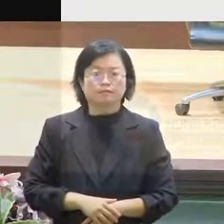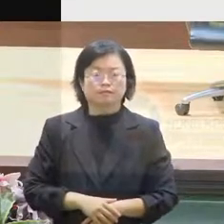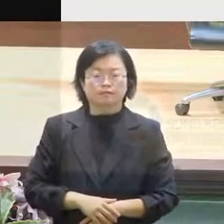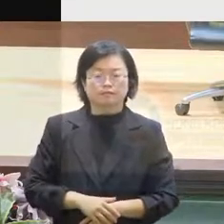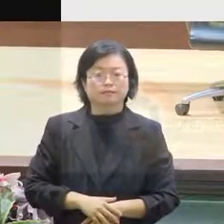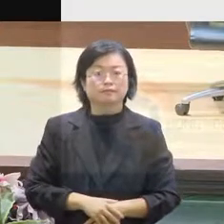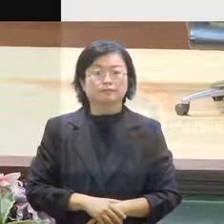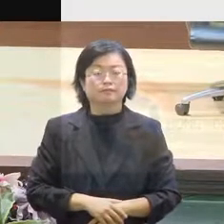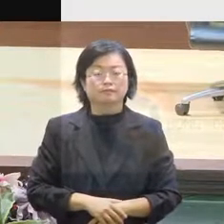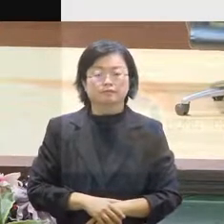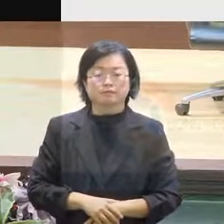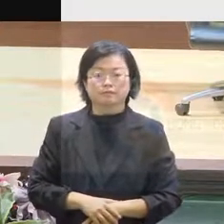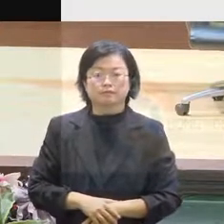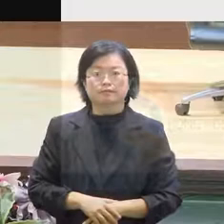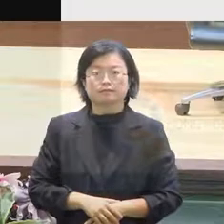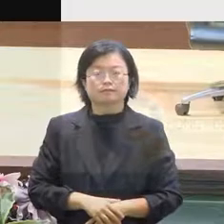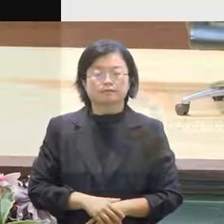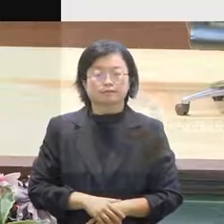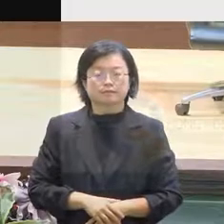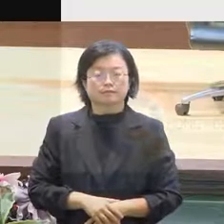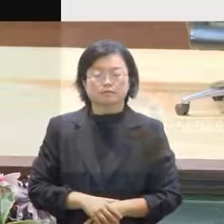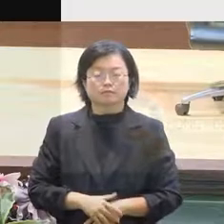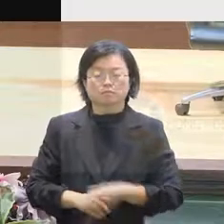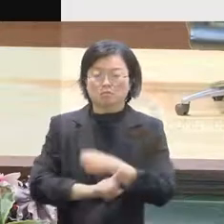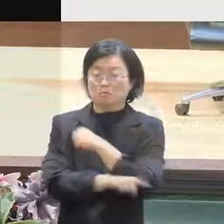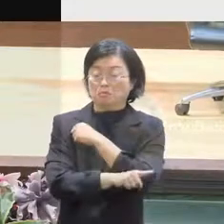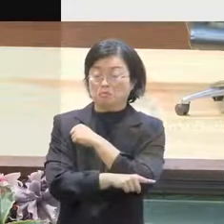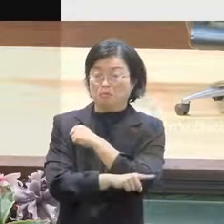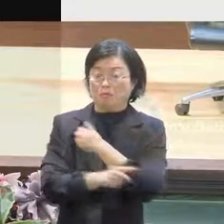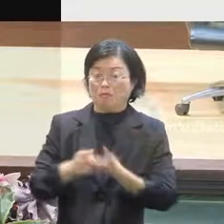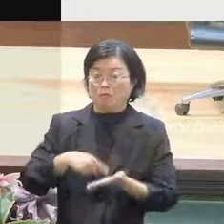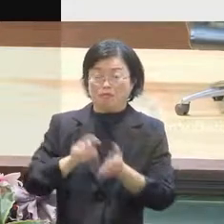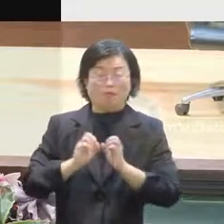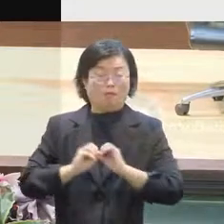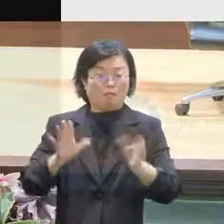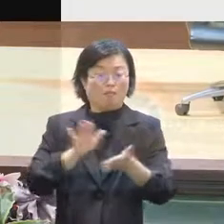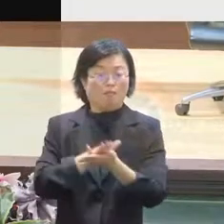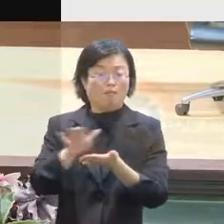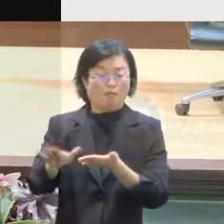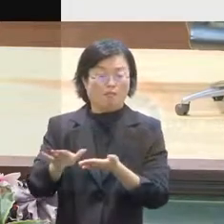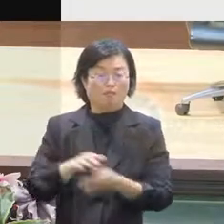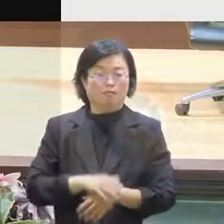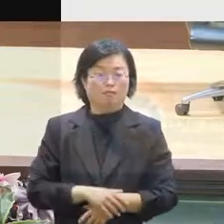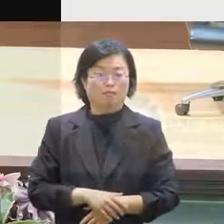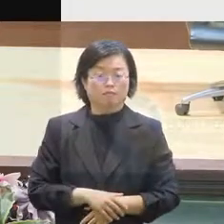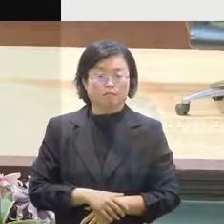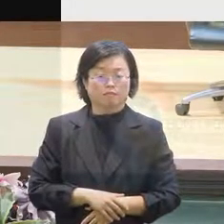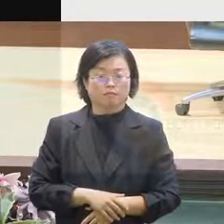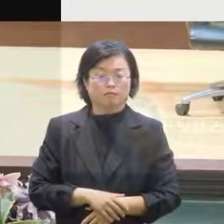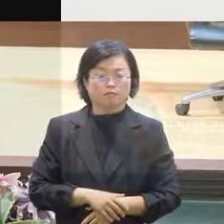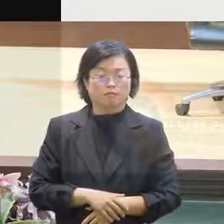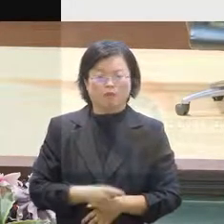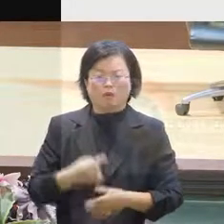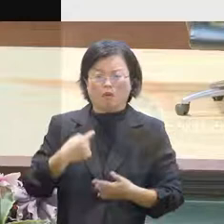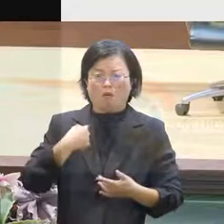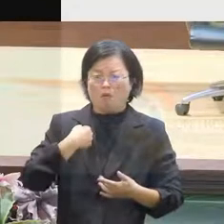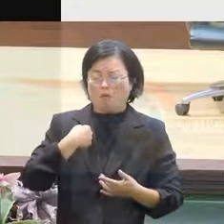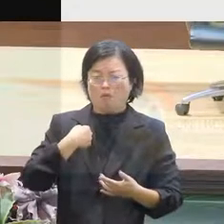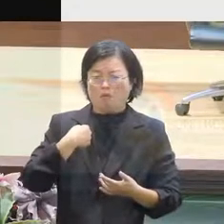那么在这个最后一次发布之后呢，其实我们就并没有知道，没有办法知